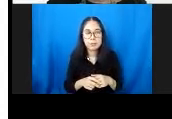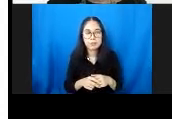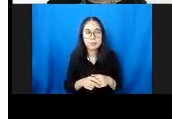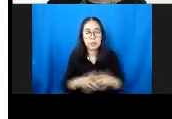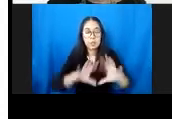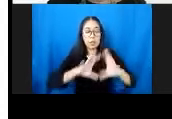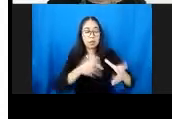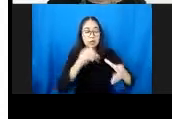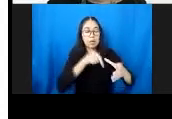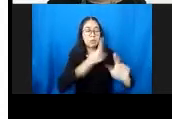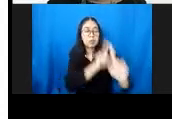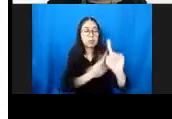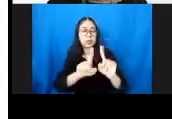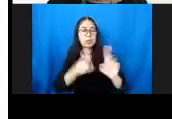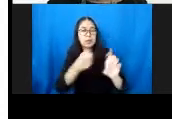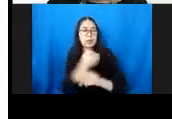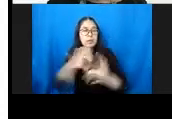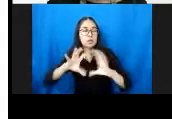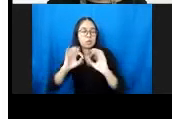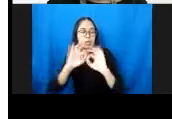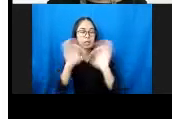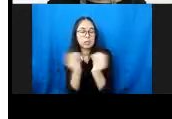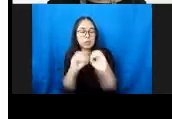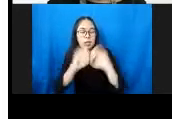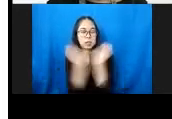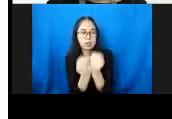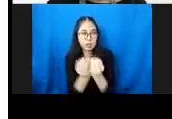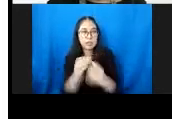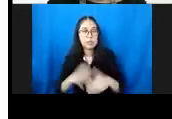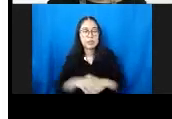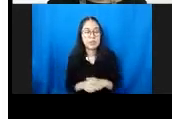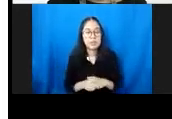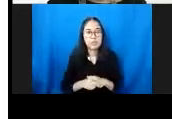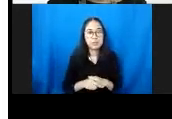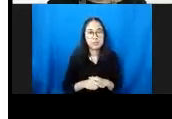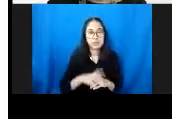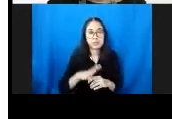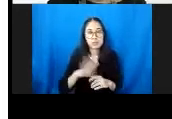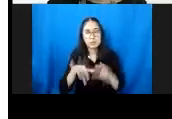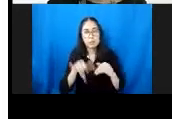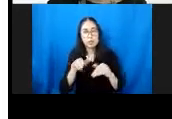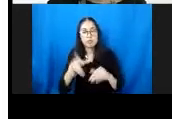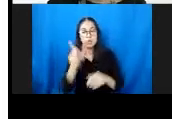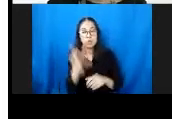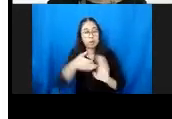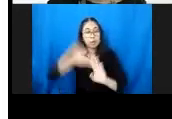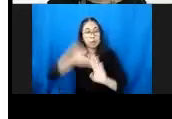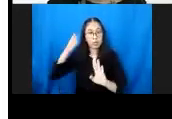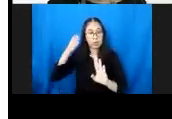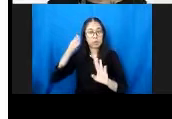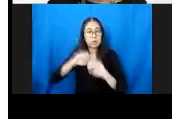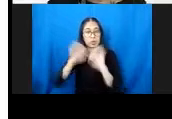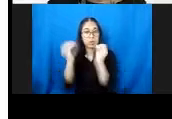dari organisasi-organisasi tersebut. Kalau orang tersebut sudah resign misalnya, sudah keluar dari organisasi